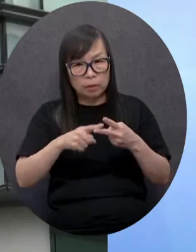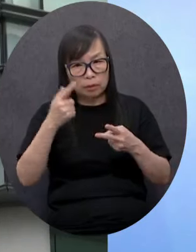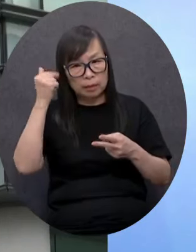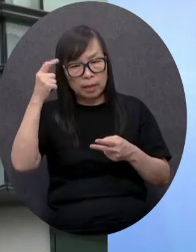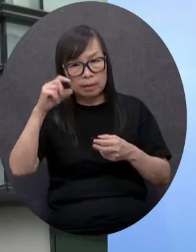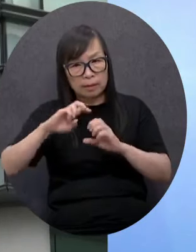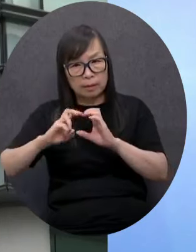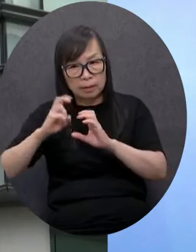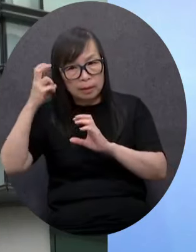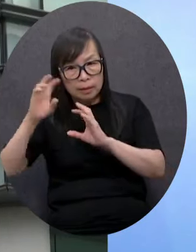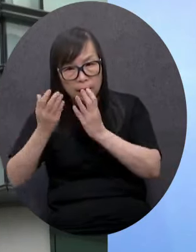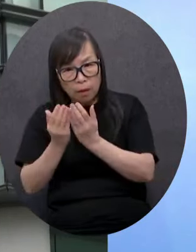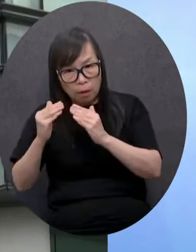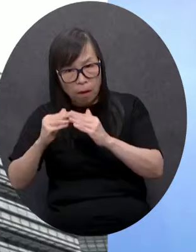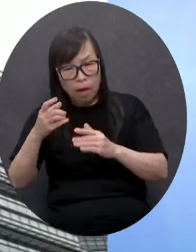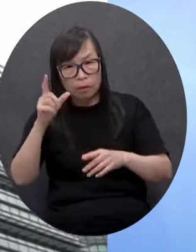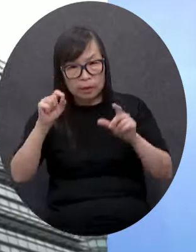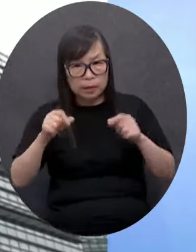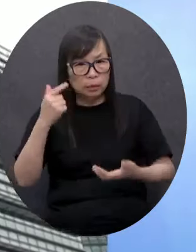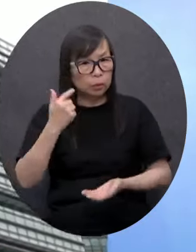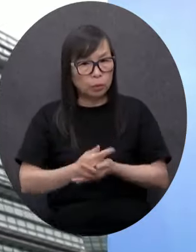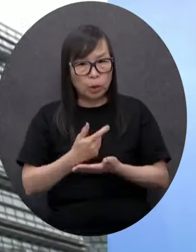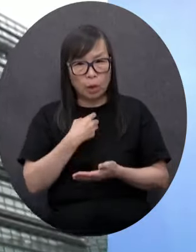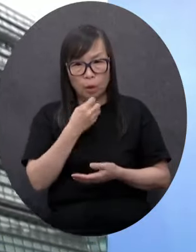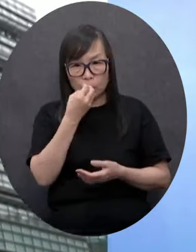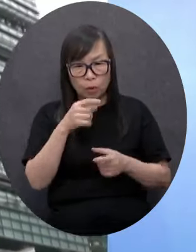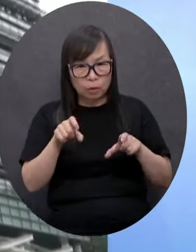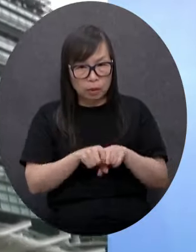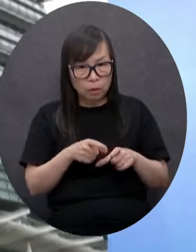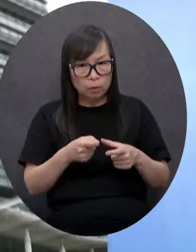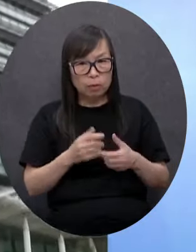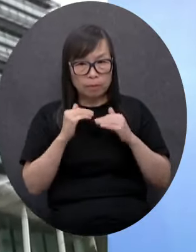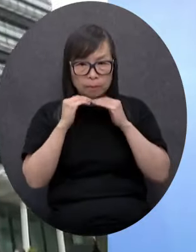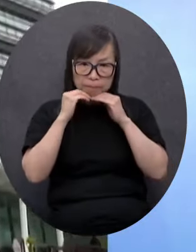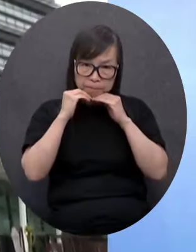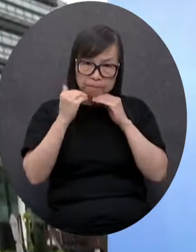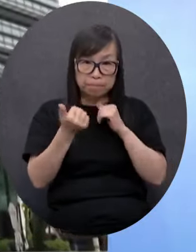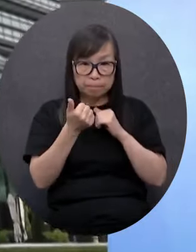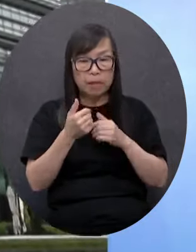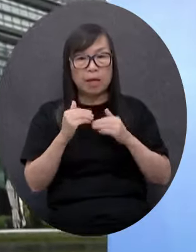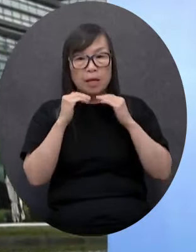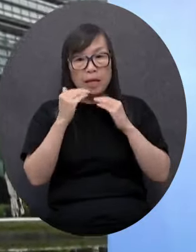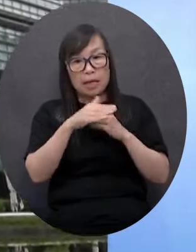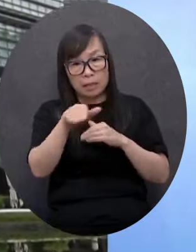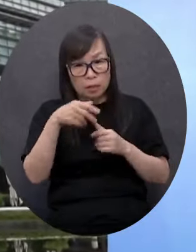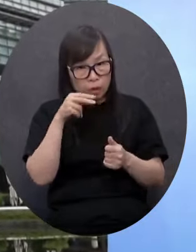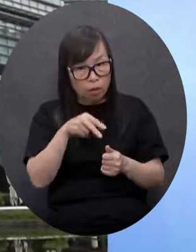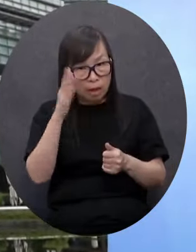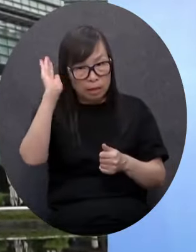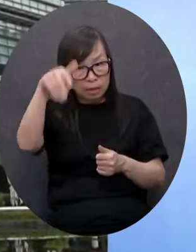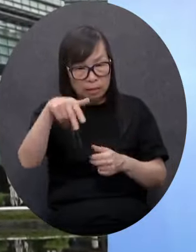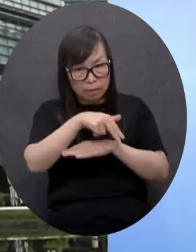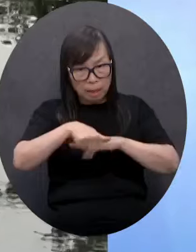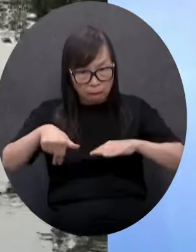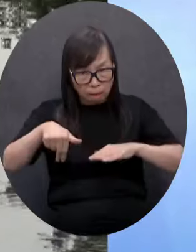智能研究院，意义重大。我对港投公司寄予厚望，期望你们掌握前瞻策